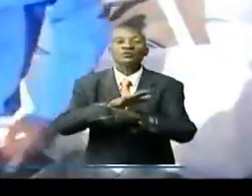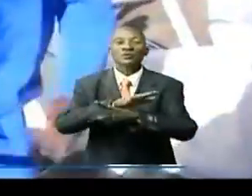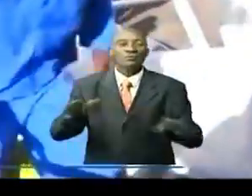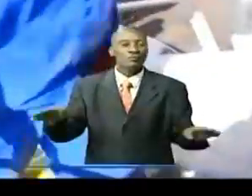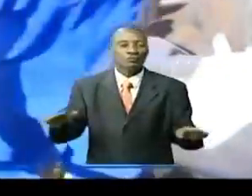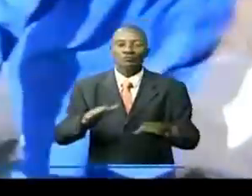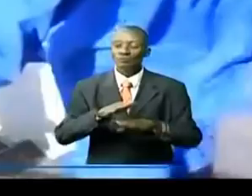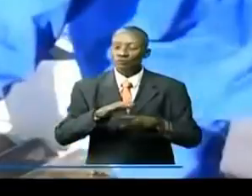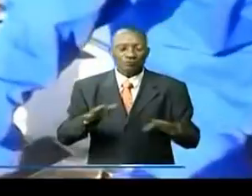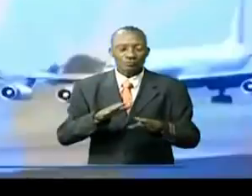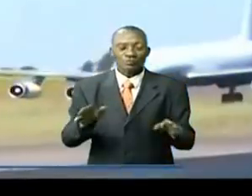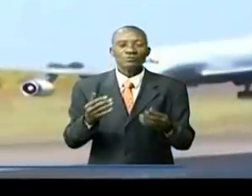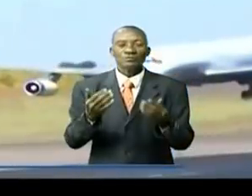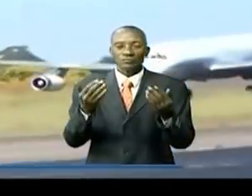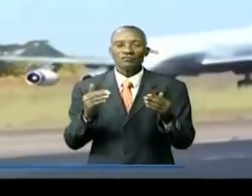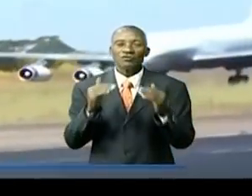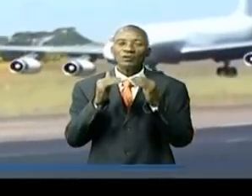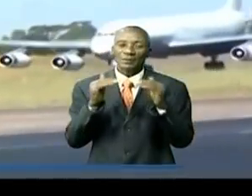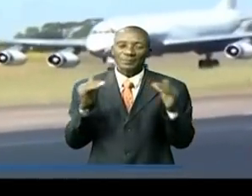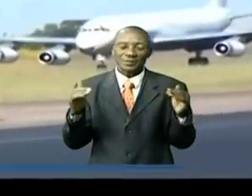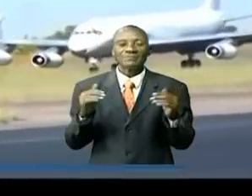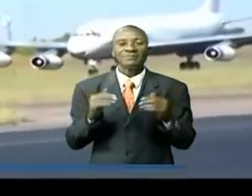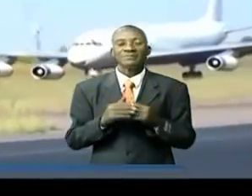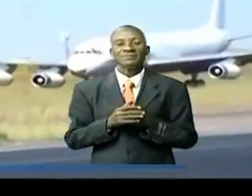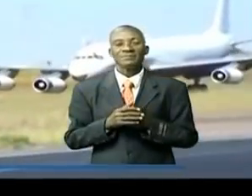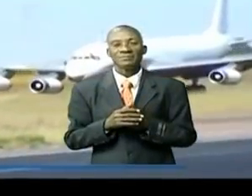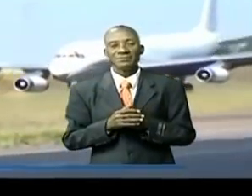métiers rendus utiles à la société.